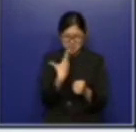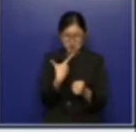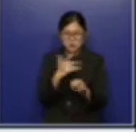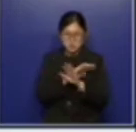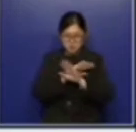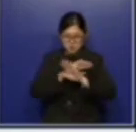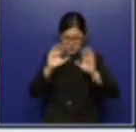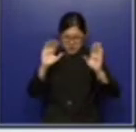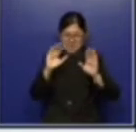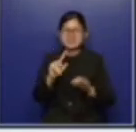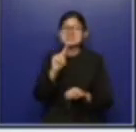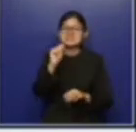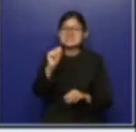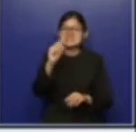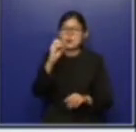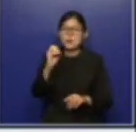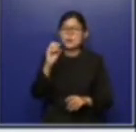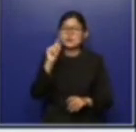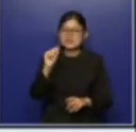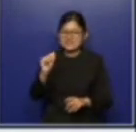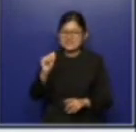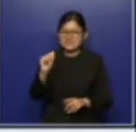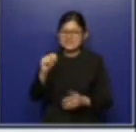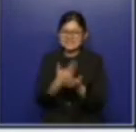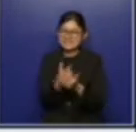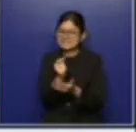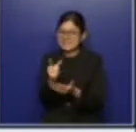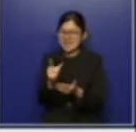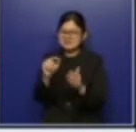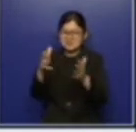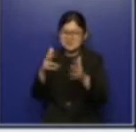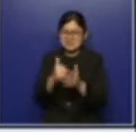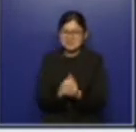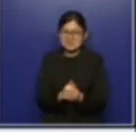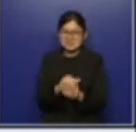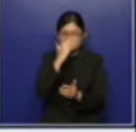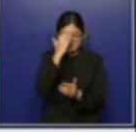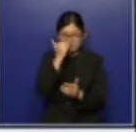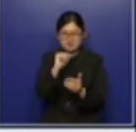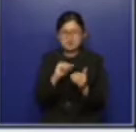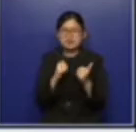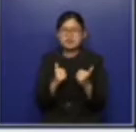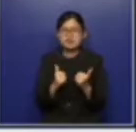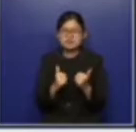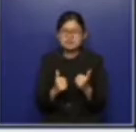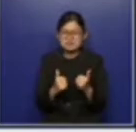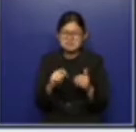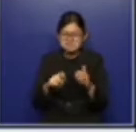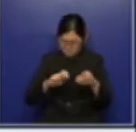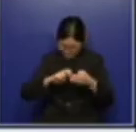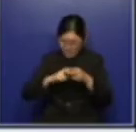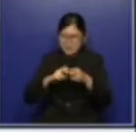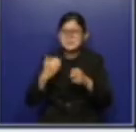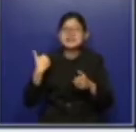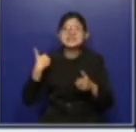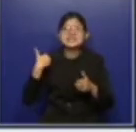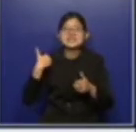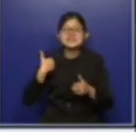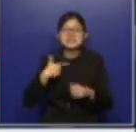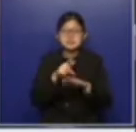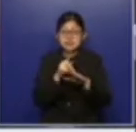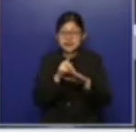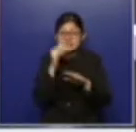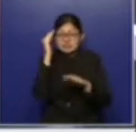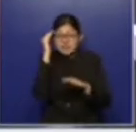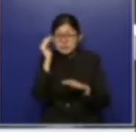า TOT ในกรณีที่ไปทำเน็ตชายขอบวันนี้มันจะเกิดปัญหาไงฮะและท่านประธานทราบไหมครับ